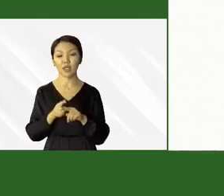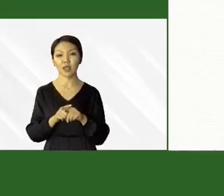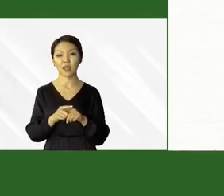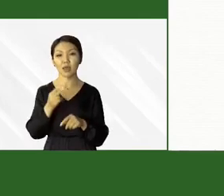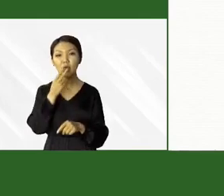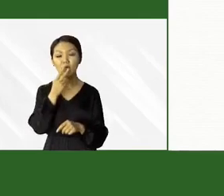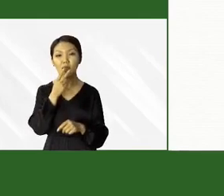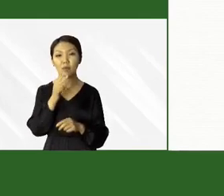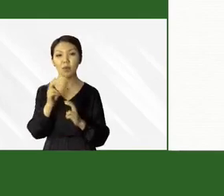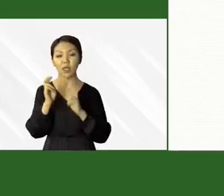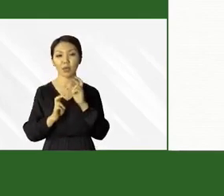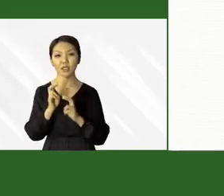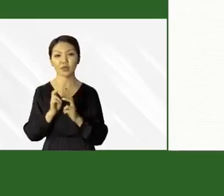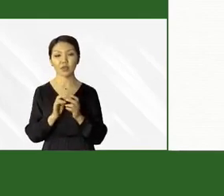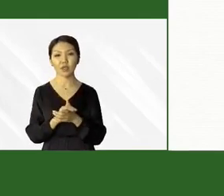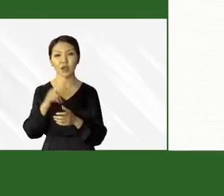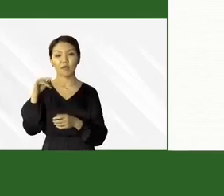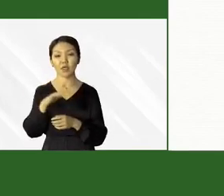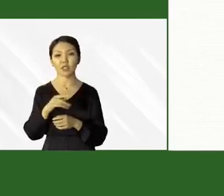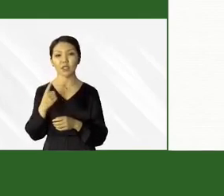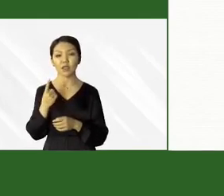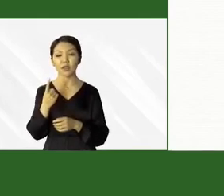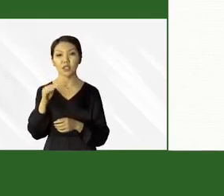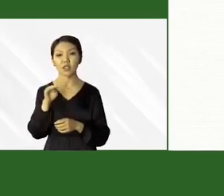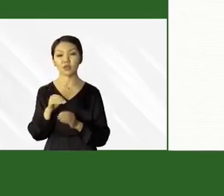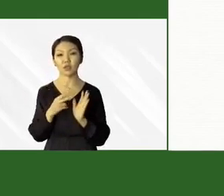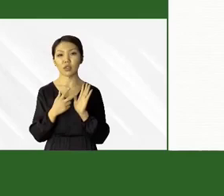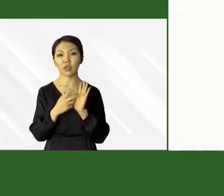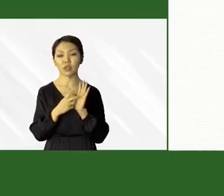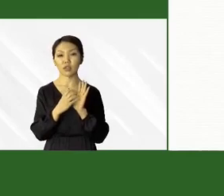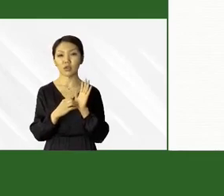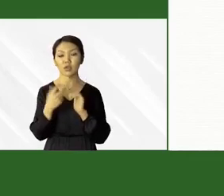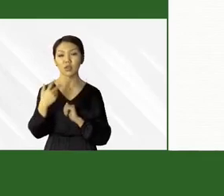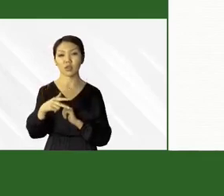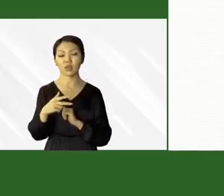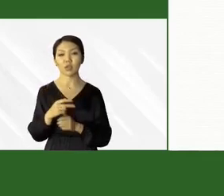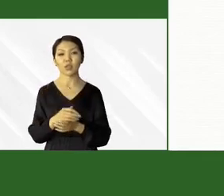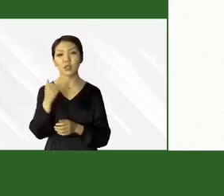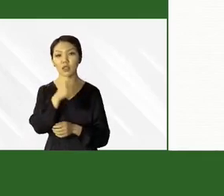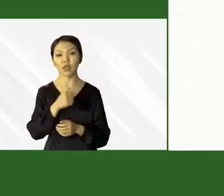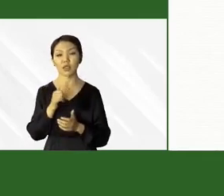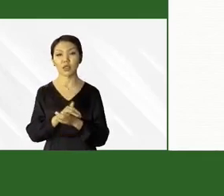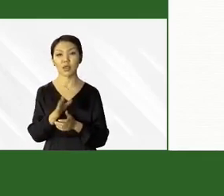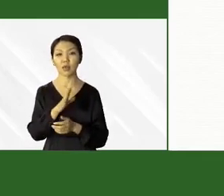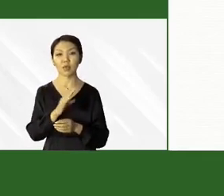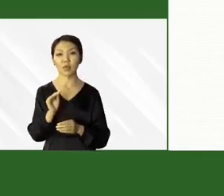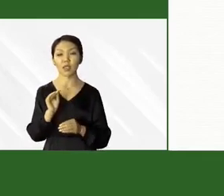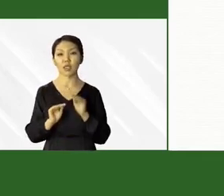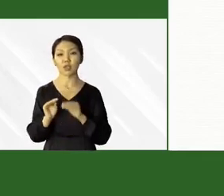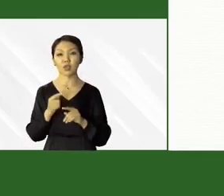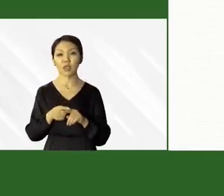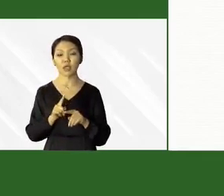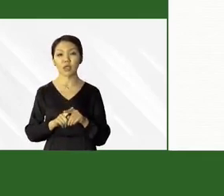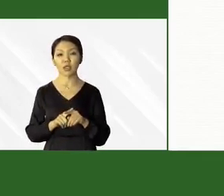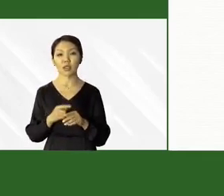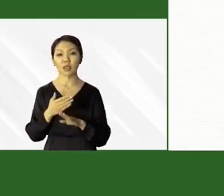табачное производство возникло еще в 1931 году. По мнению экспертов, эта отрасль со временем